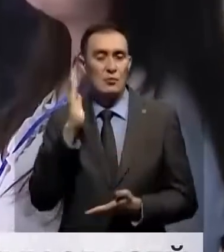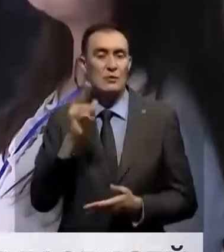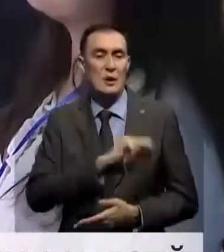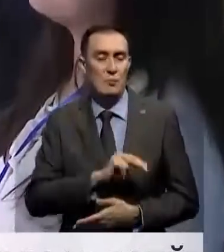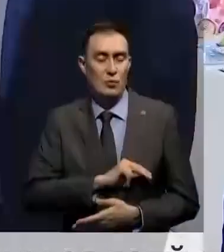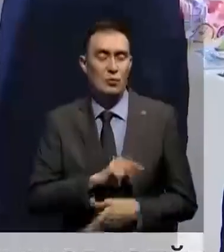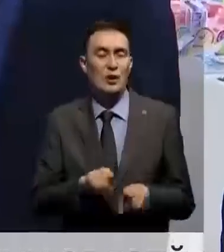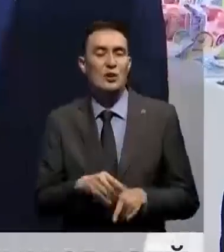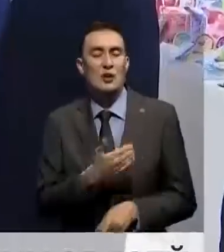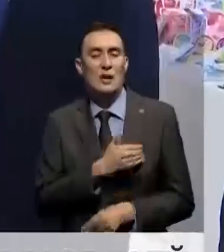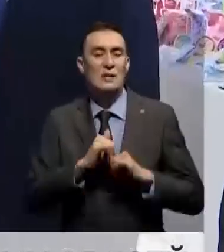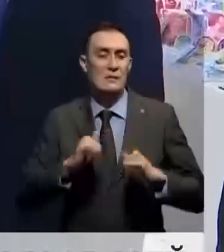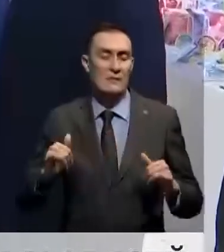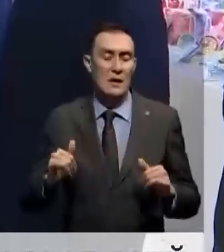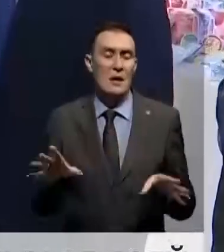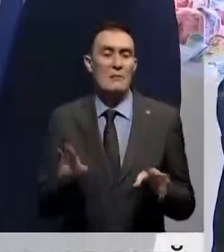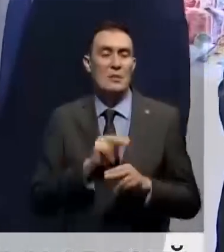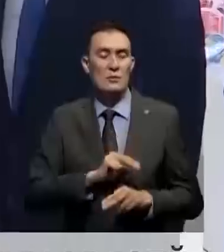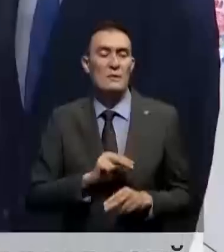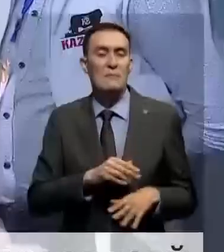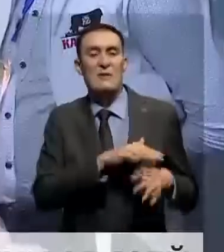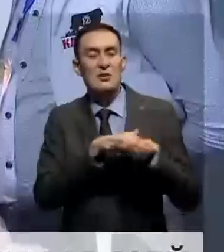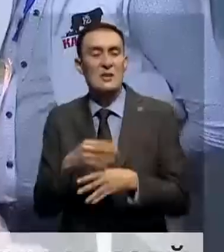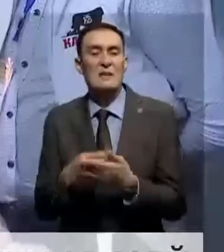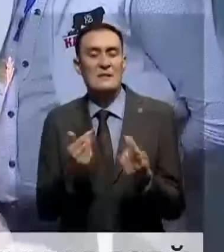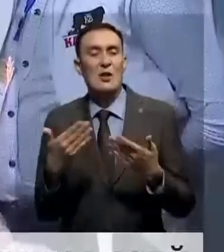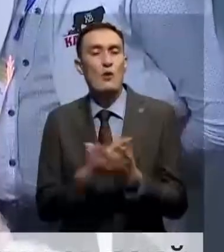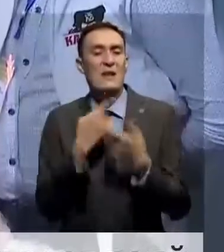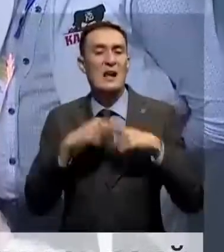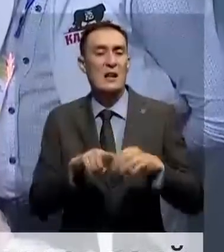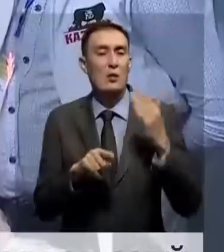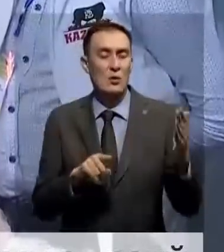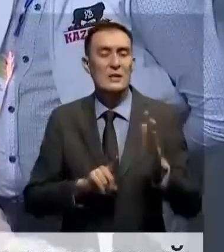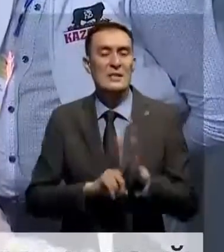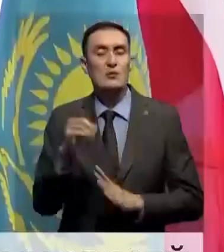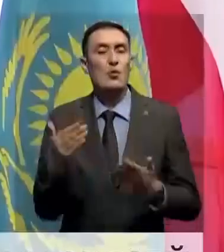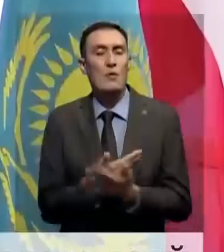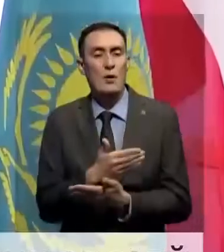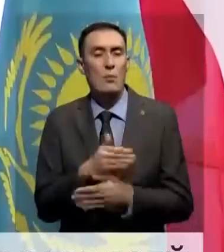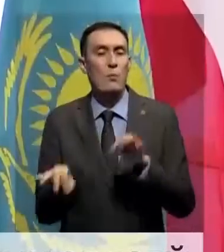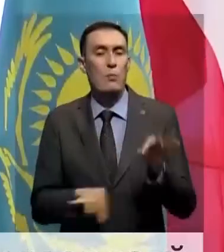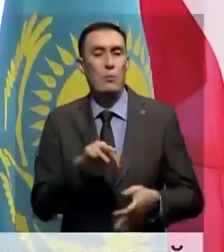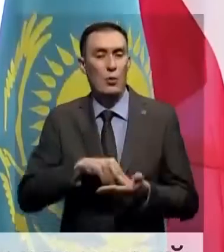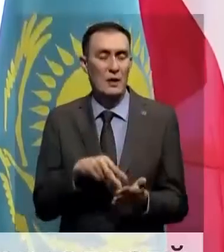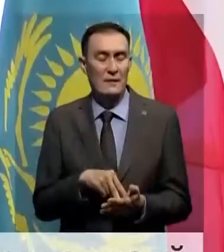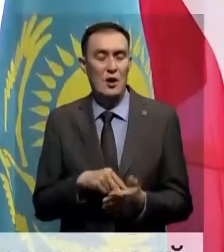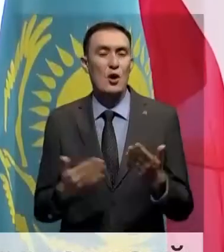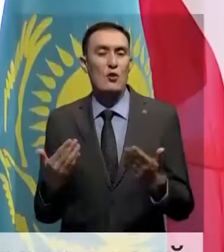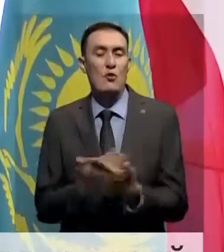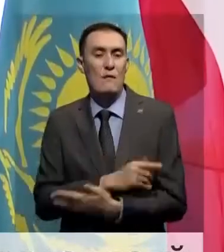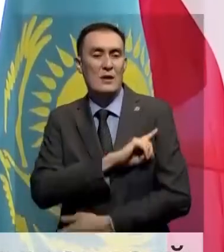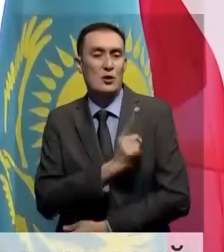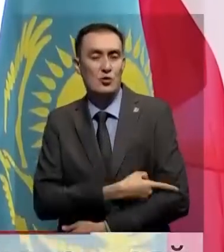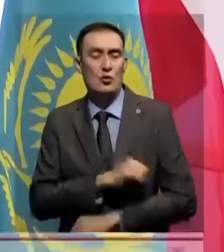также заинтересованы в расширении партнерства. Это привлечение инвестиций, новые технологии и запуск совместных проектов. Новый толчок